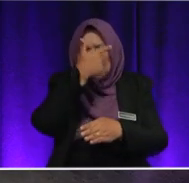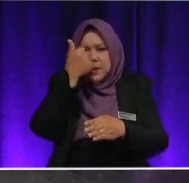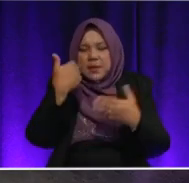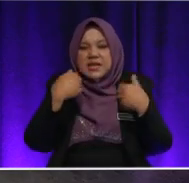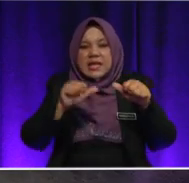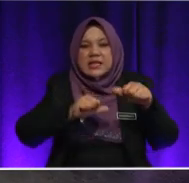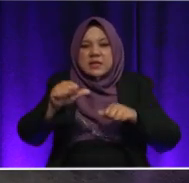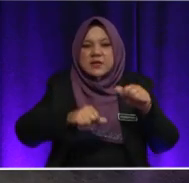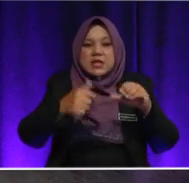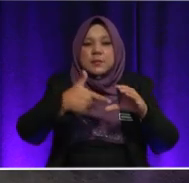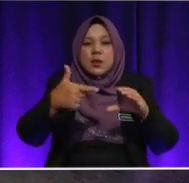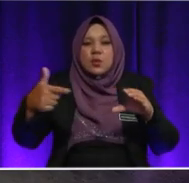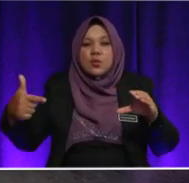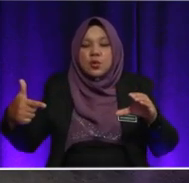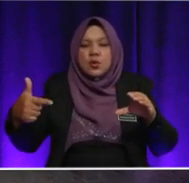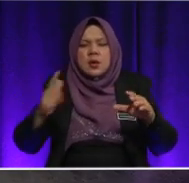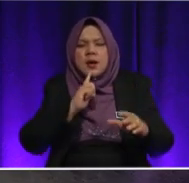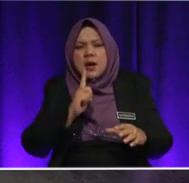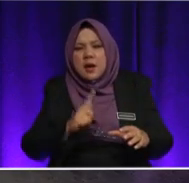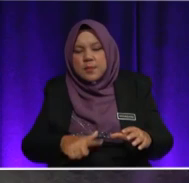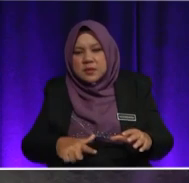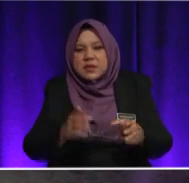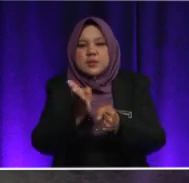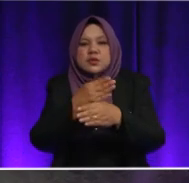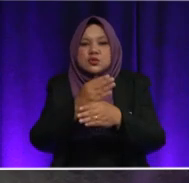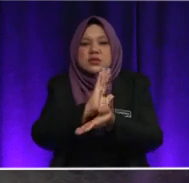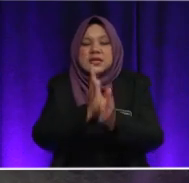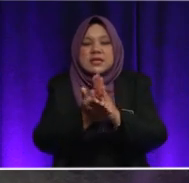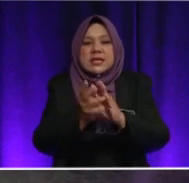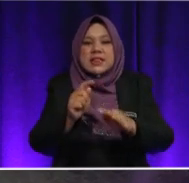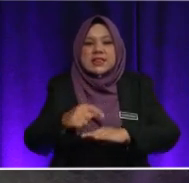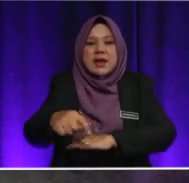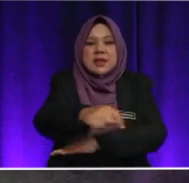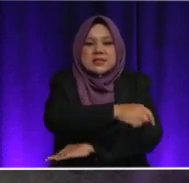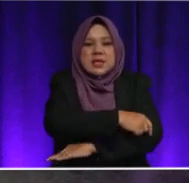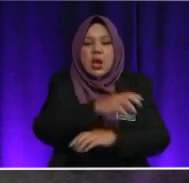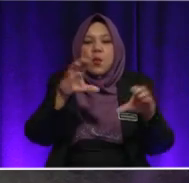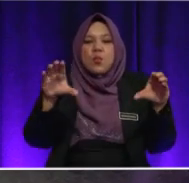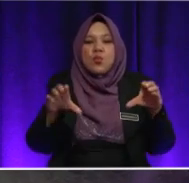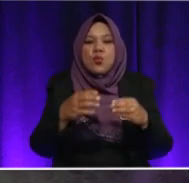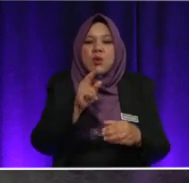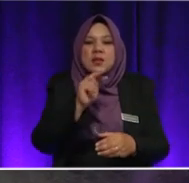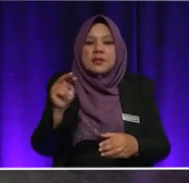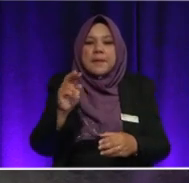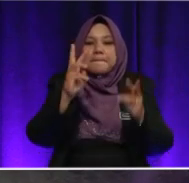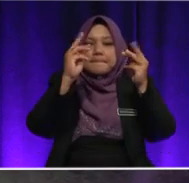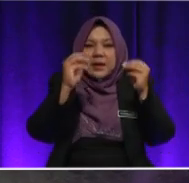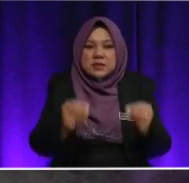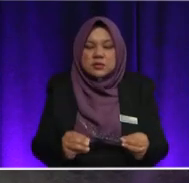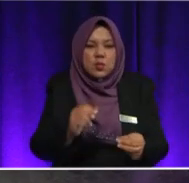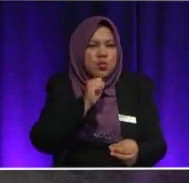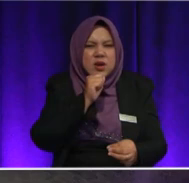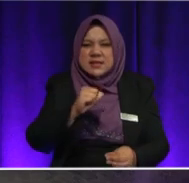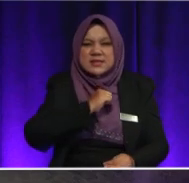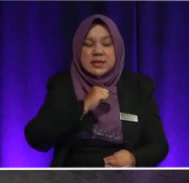volumenya lama-kelamaan dia akan membentuk kasih ah kasih buatan manusia dipanggil bukan di terbentuk